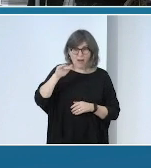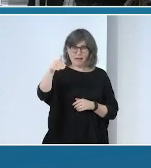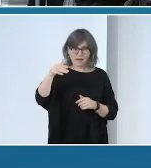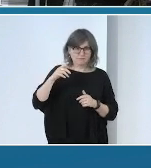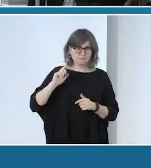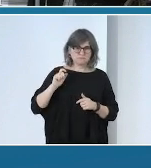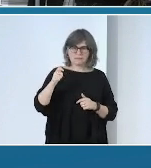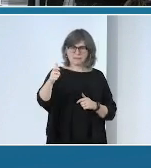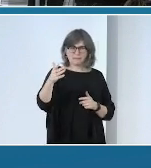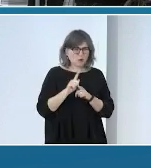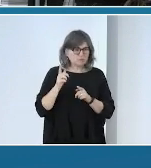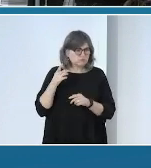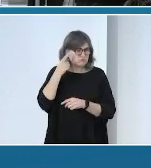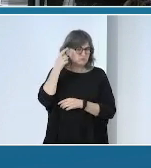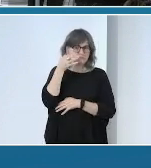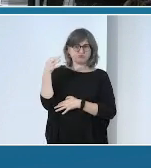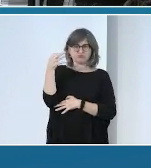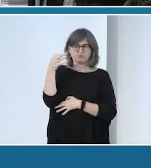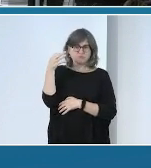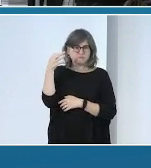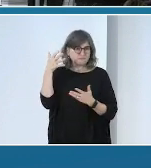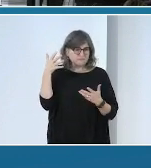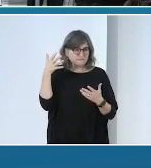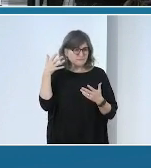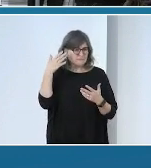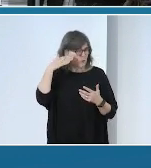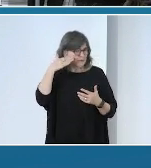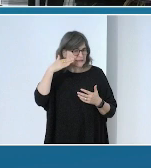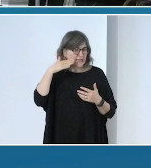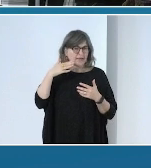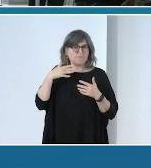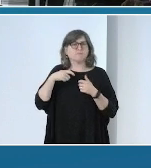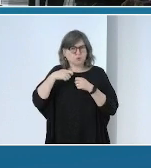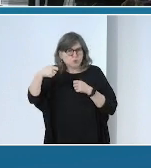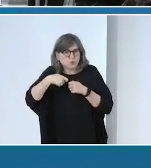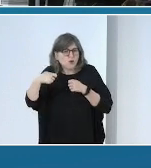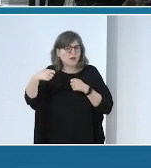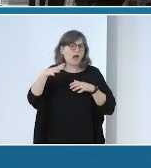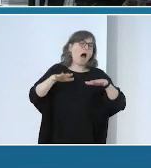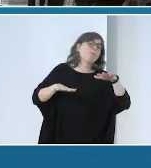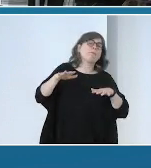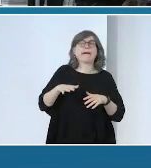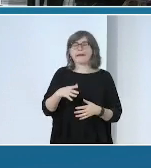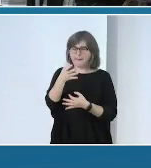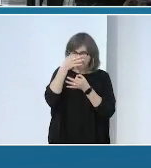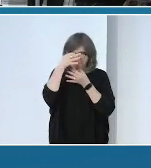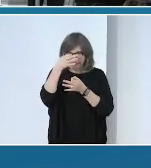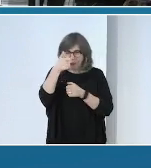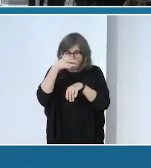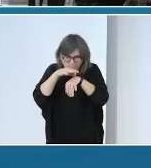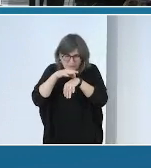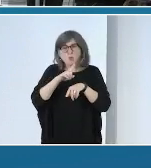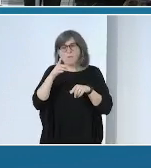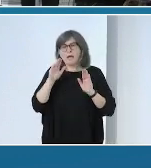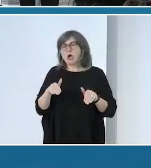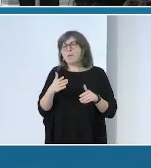est dans notre tête, si j'ose dire. On sait exactement combien de temps on va mettre, à peu près, enfin, pas exactement peut-être, mais si quand même.